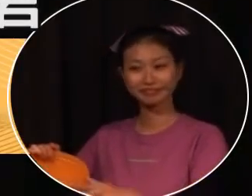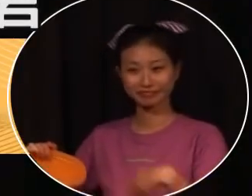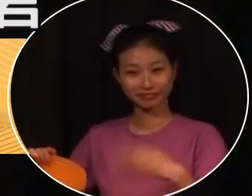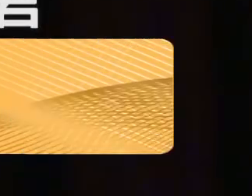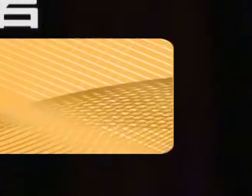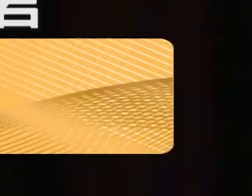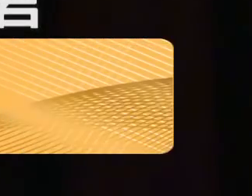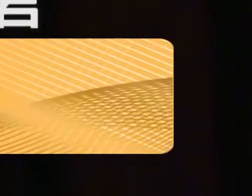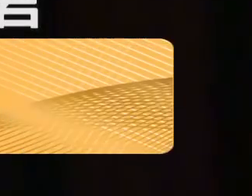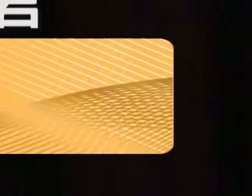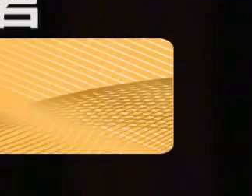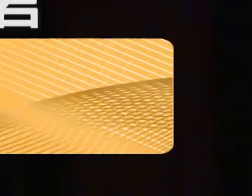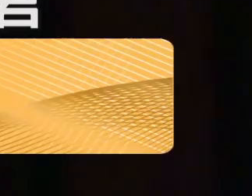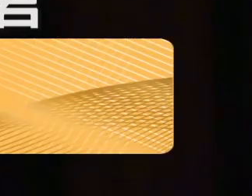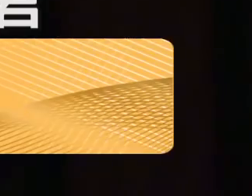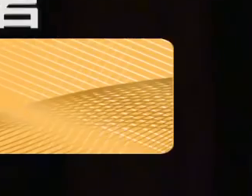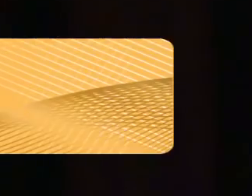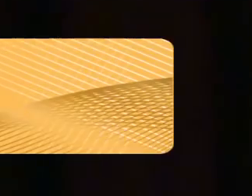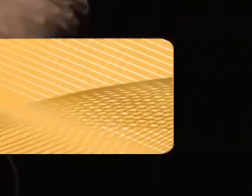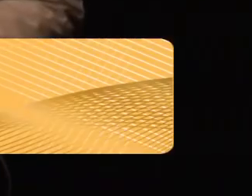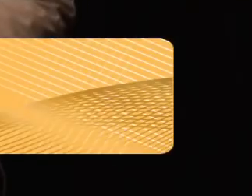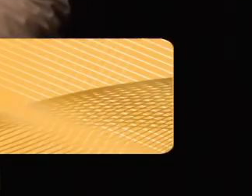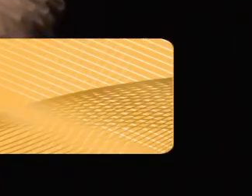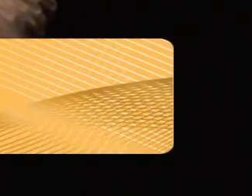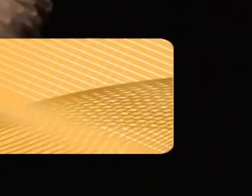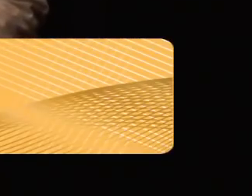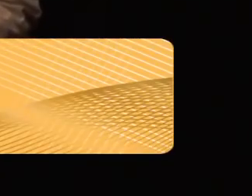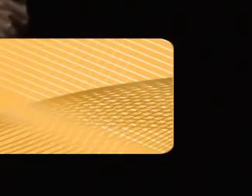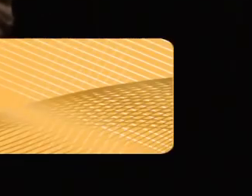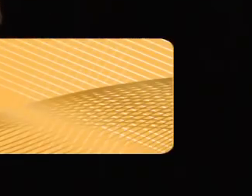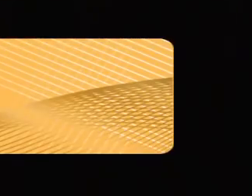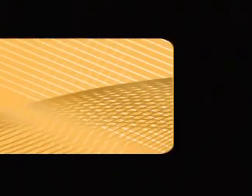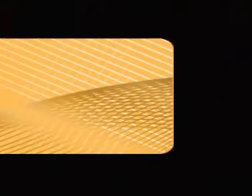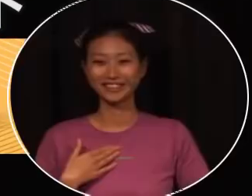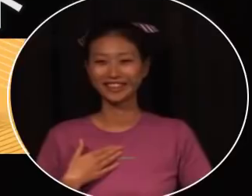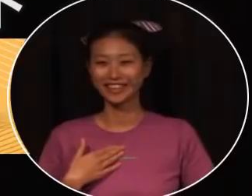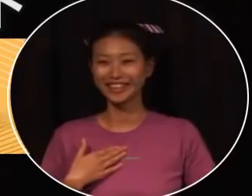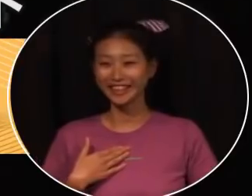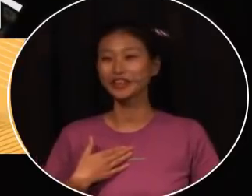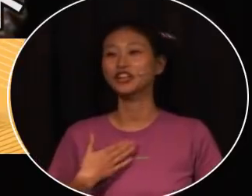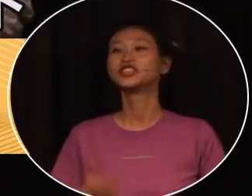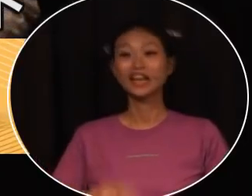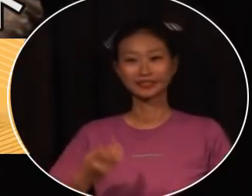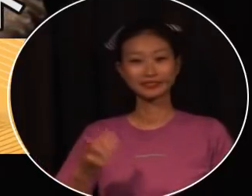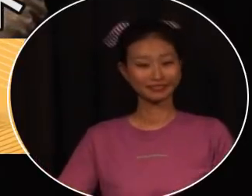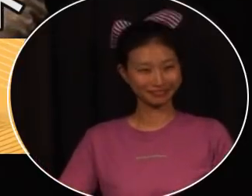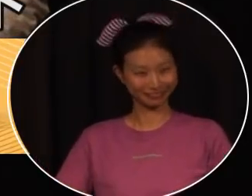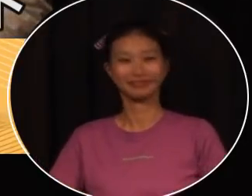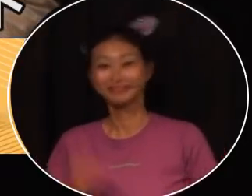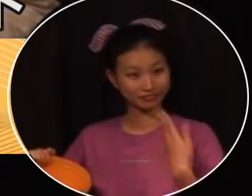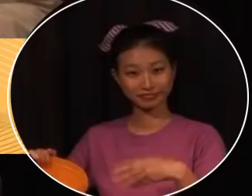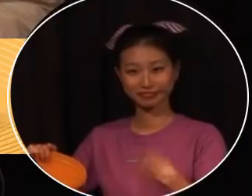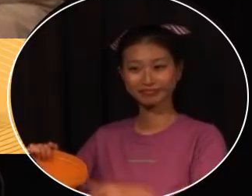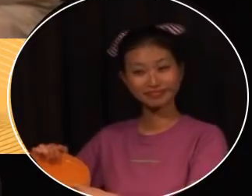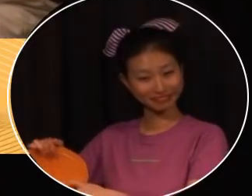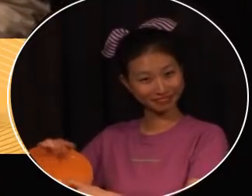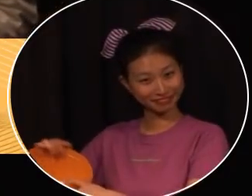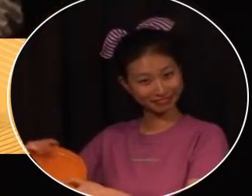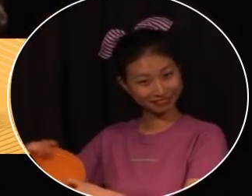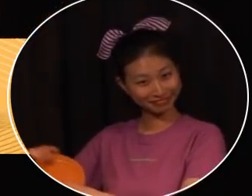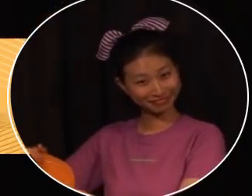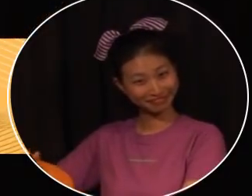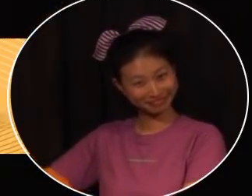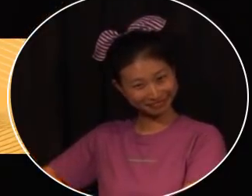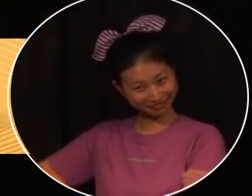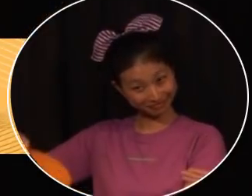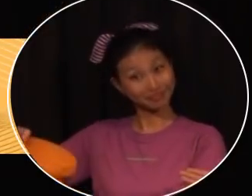接下来我们有请二号候选人林阿君为我们发表1分钟的政见论述。 好的，我要在这边跟大家叙述一下我们台湾现在